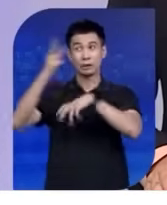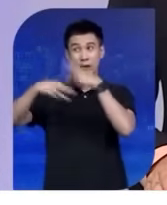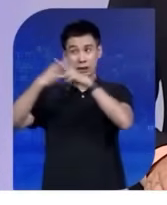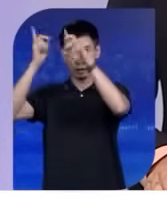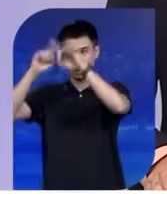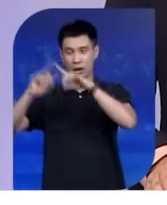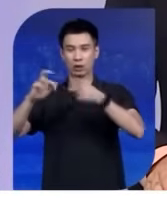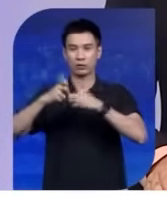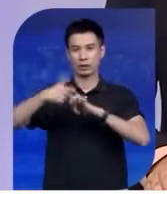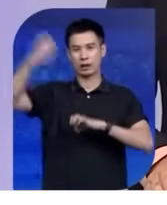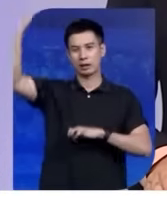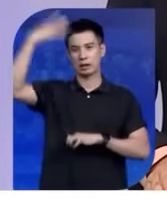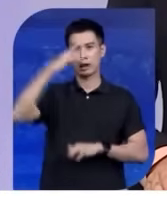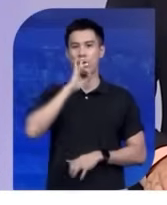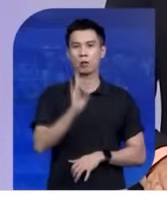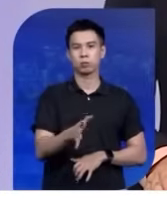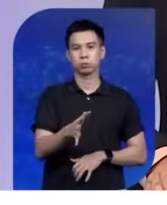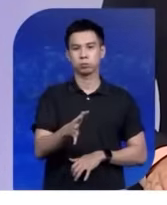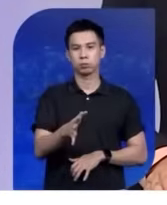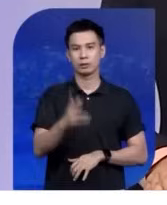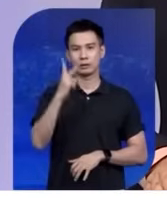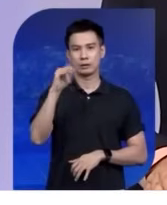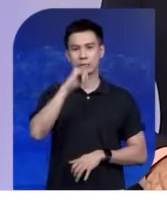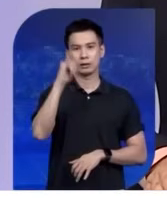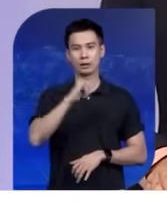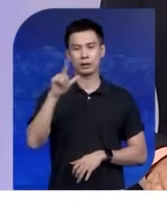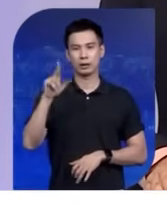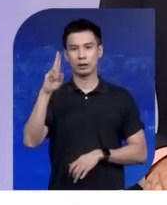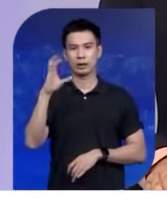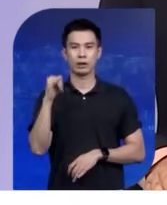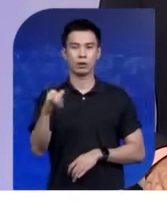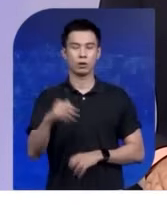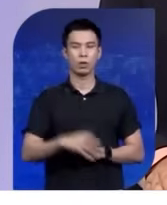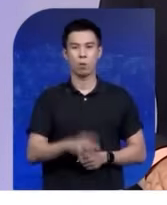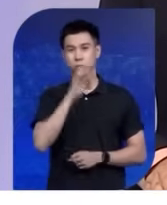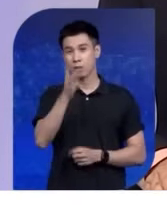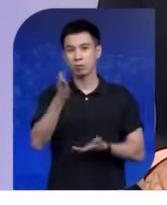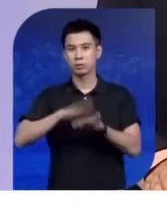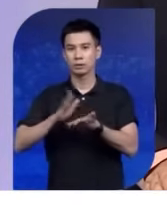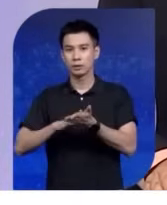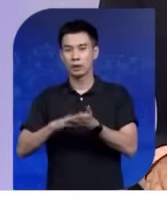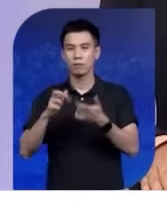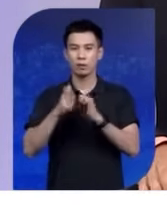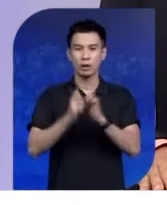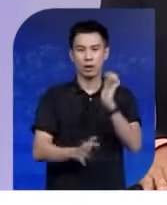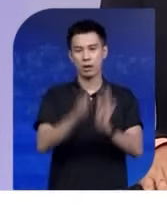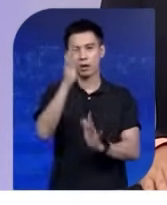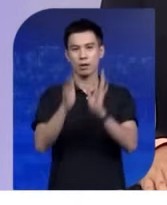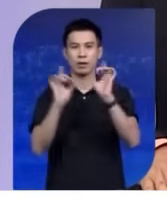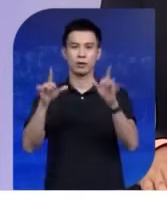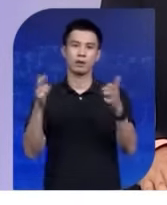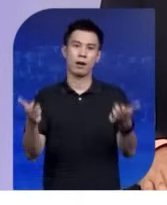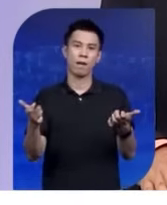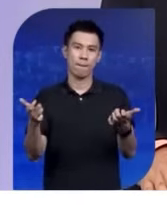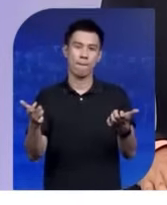mặt với nắng nóng gay gắt thậm chí là nắng nóng kỷ lục vậy thì nắng nóng sẽ gia tăng những nguy cơ cháy rừng như thế nào Ngay sau đây chúng ta sẽ cùng nhau